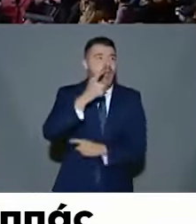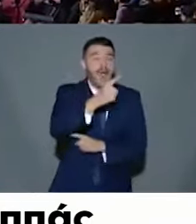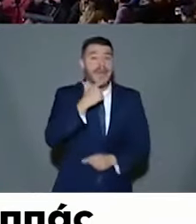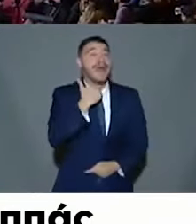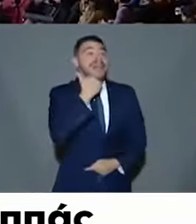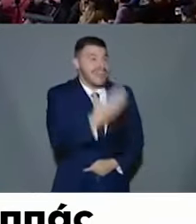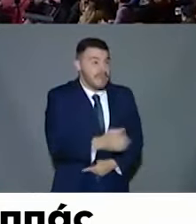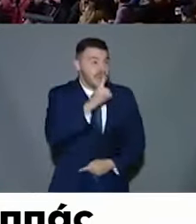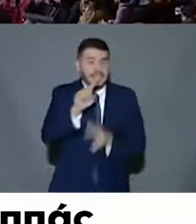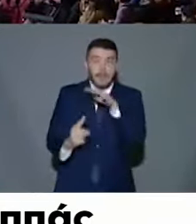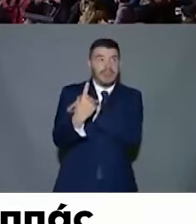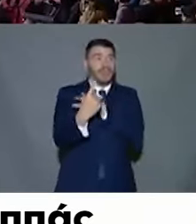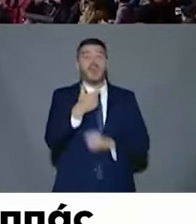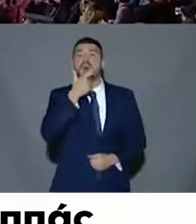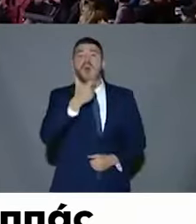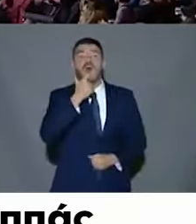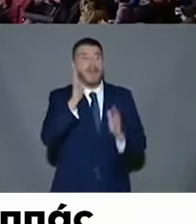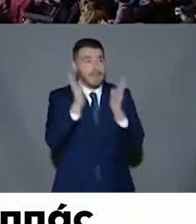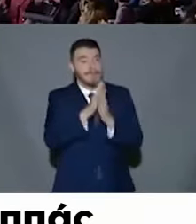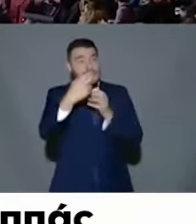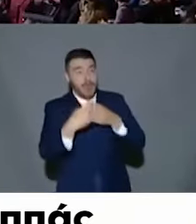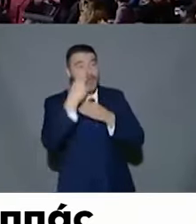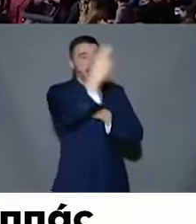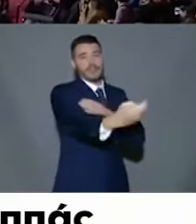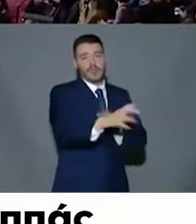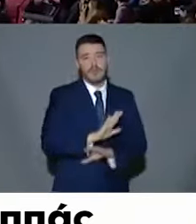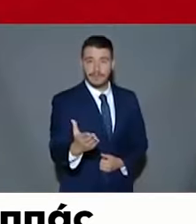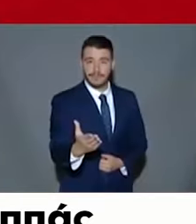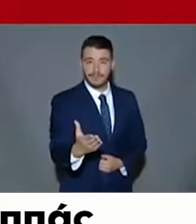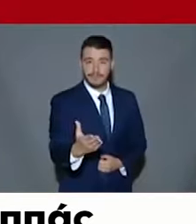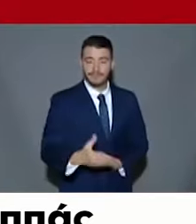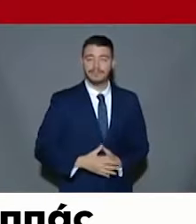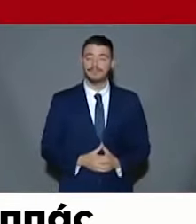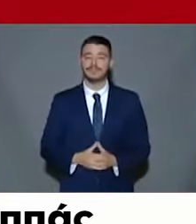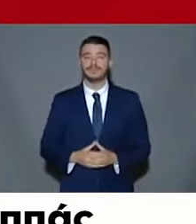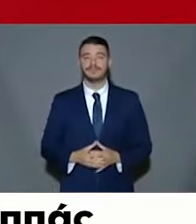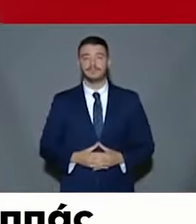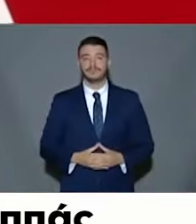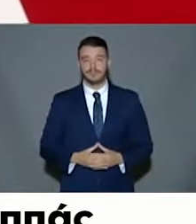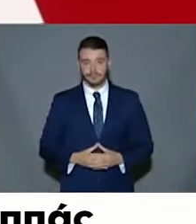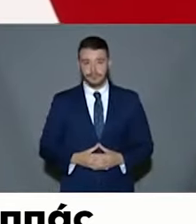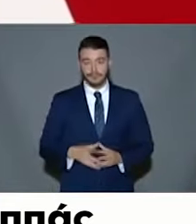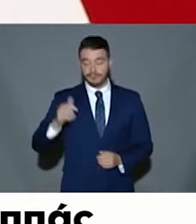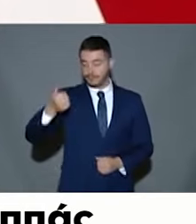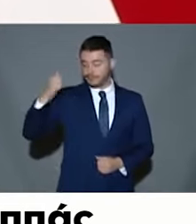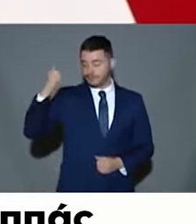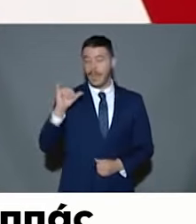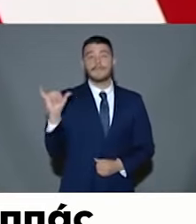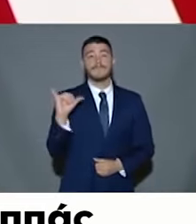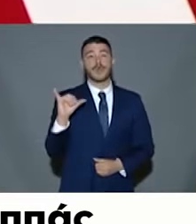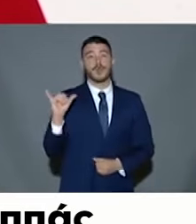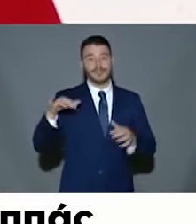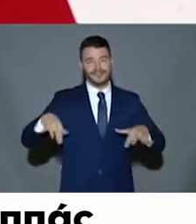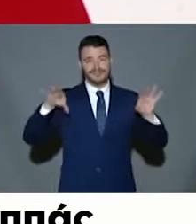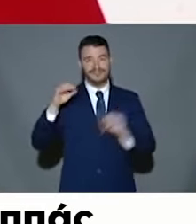εξωτερικό, μία στη Ρώμη και μία στο Παρίσι. Και στις δύο παρεμβάσεις μίλησε για την αναγκαιότητα οι προοδευτικές δυνάμεις, αυτό που λένε στο ΣΥΡΙΖΑ, από